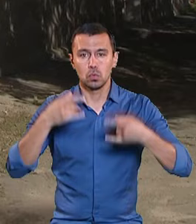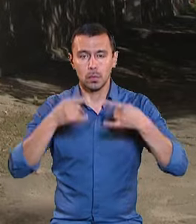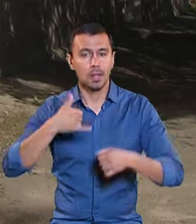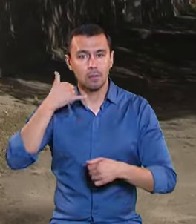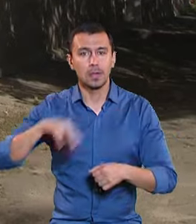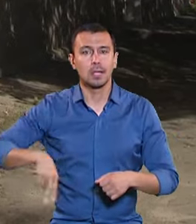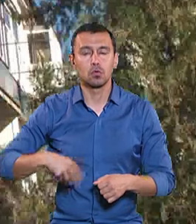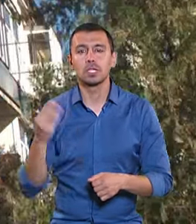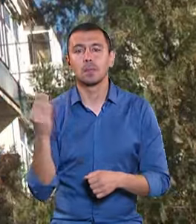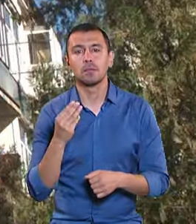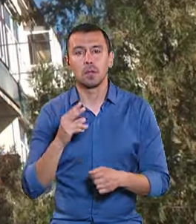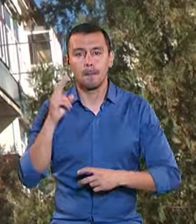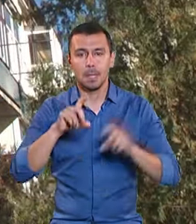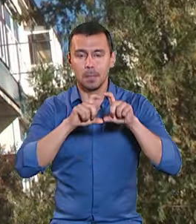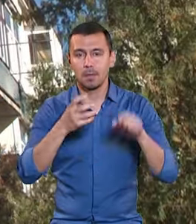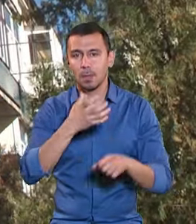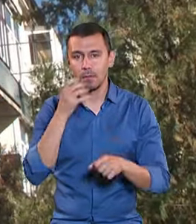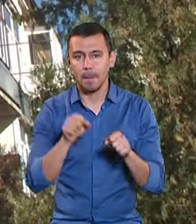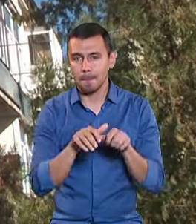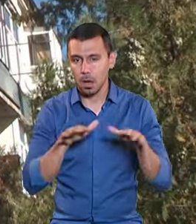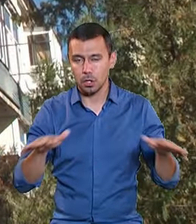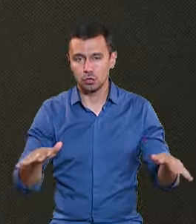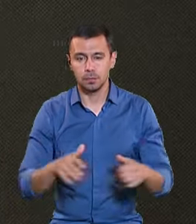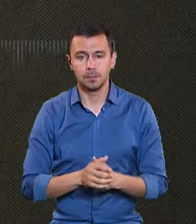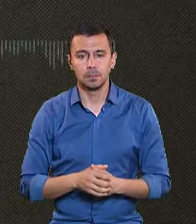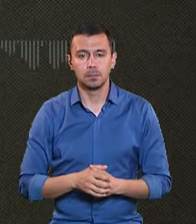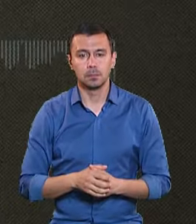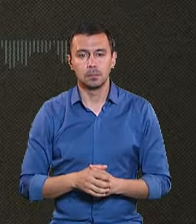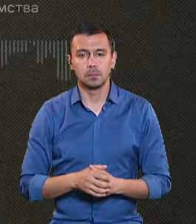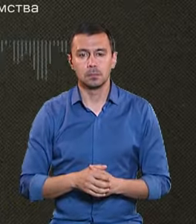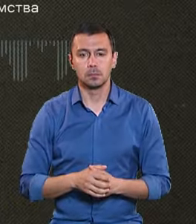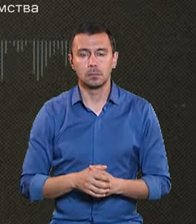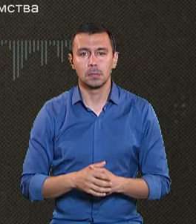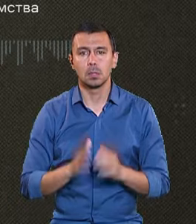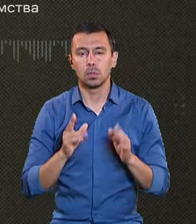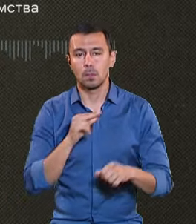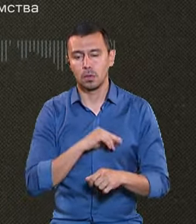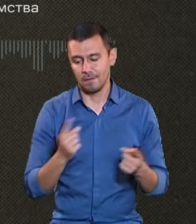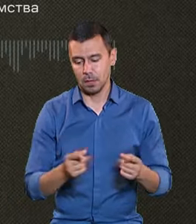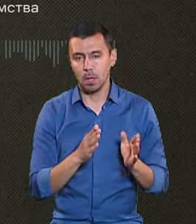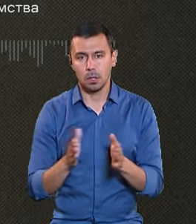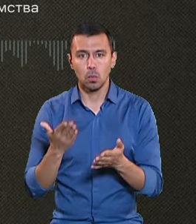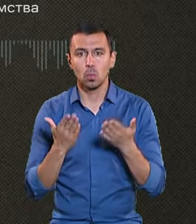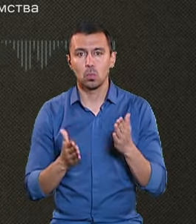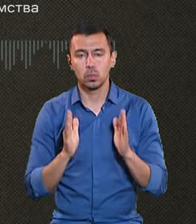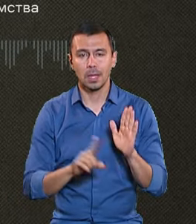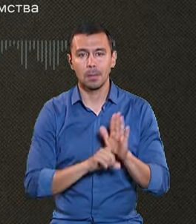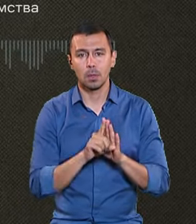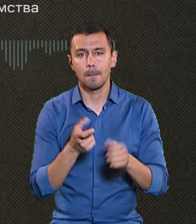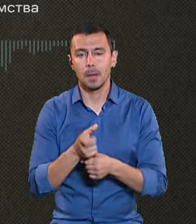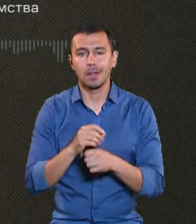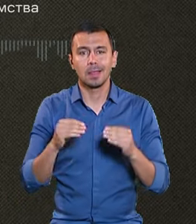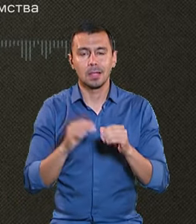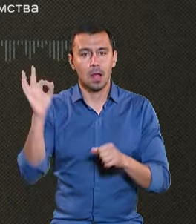телефоном директор Шепетівського підприємства теплових мереж Володимир Кушнір. Ми будемо працювати в штатному режимі. Якщо буде температура перевищати